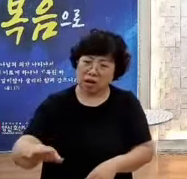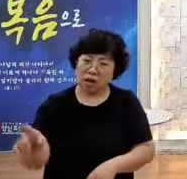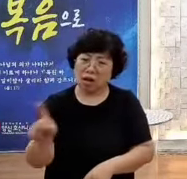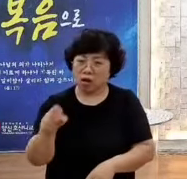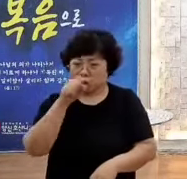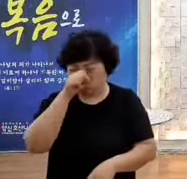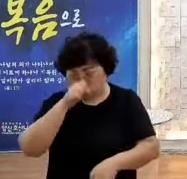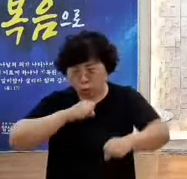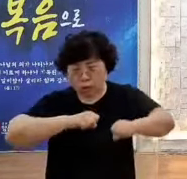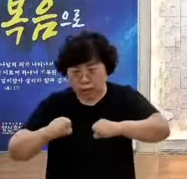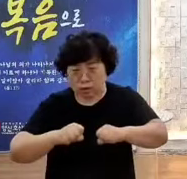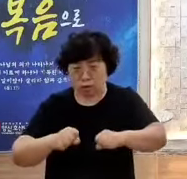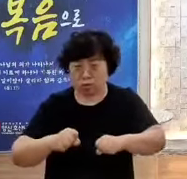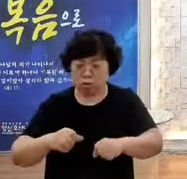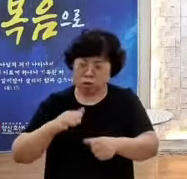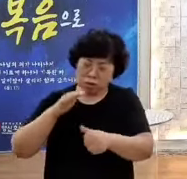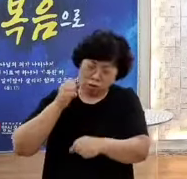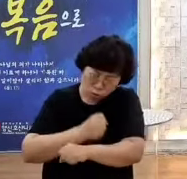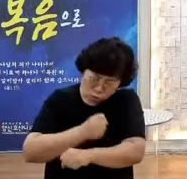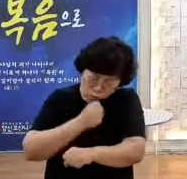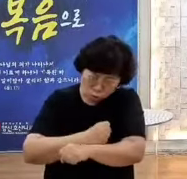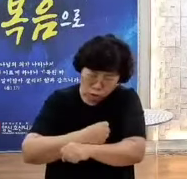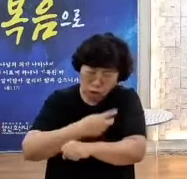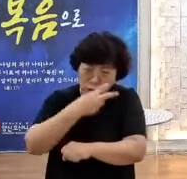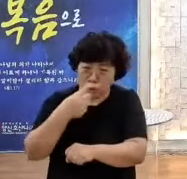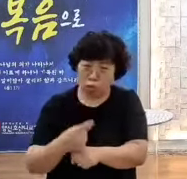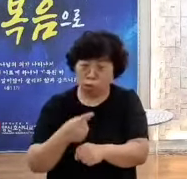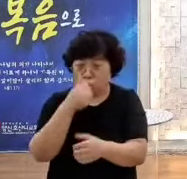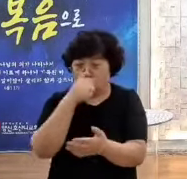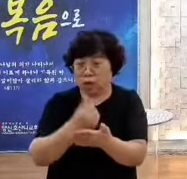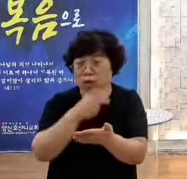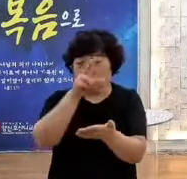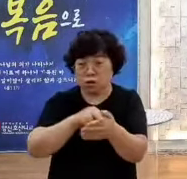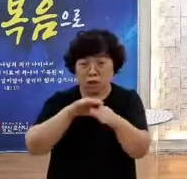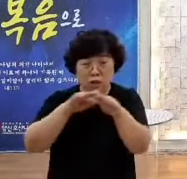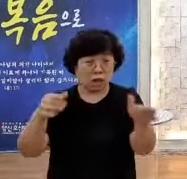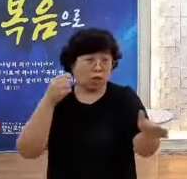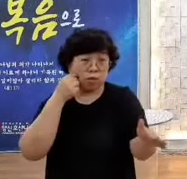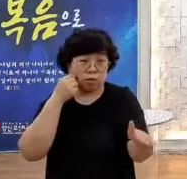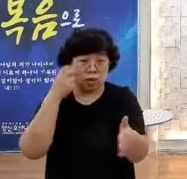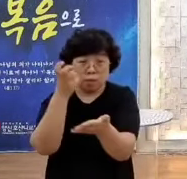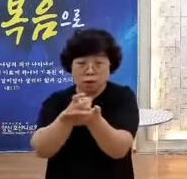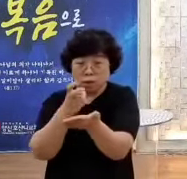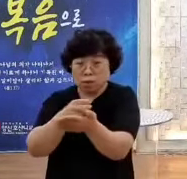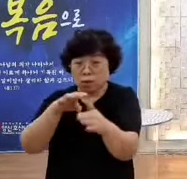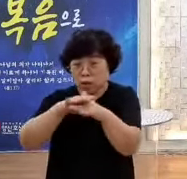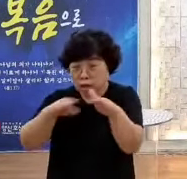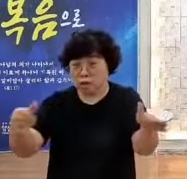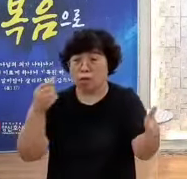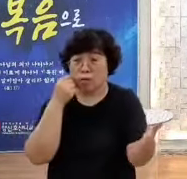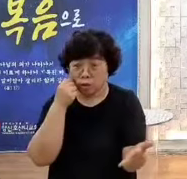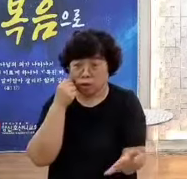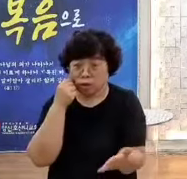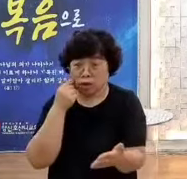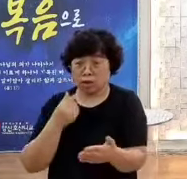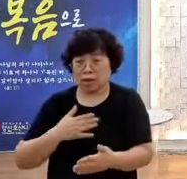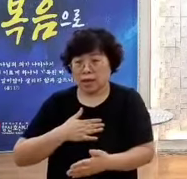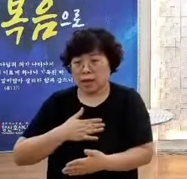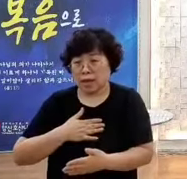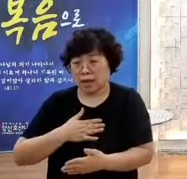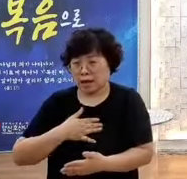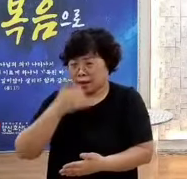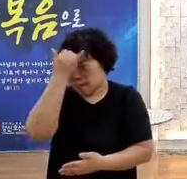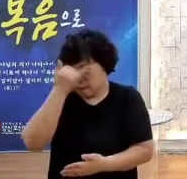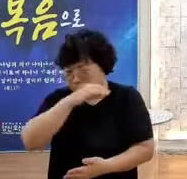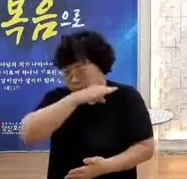선행이나 어떤 고행으로도 해결할 수가 없고 율법으로도 해결할 수가 없고 내가 도덕적으로